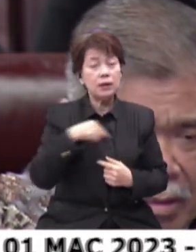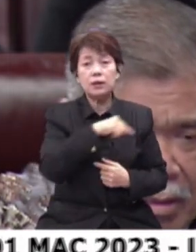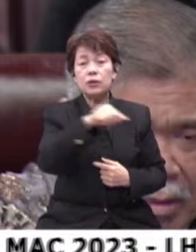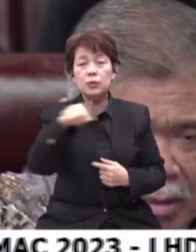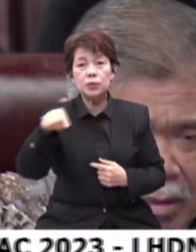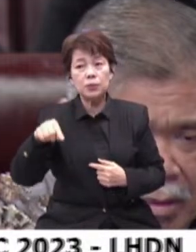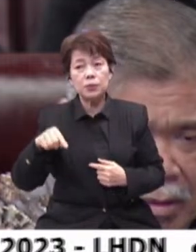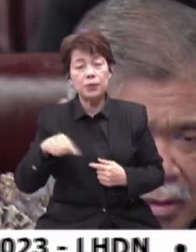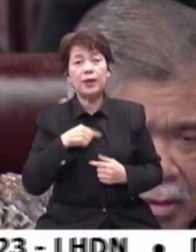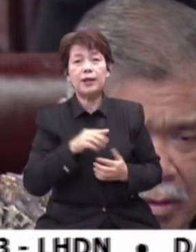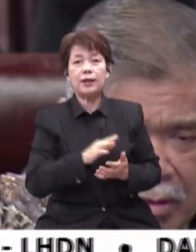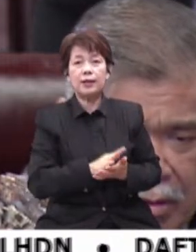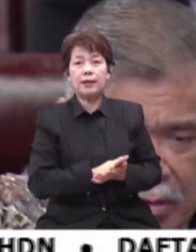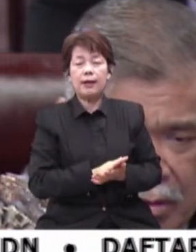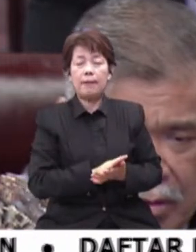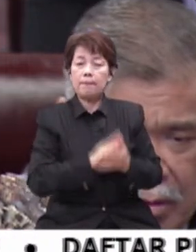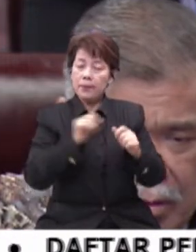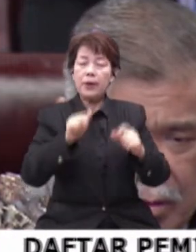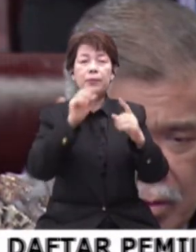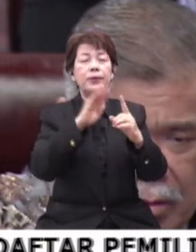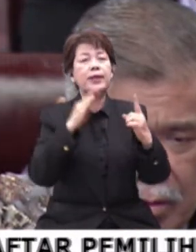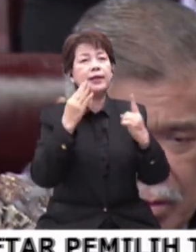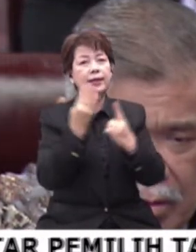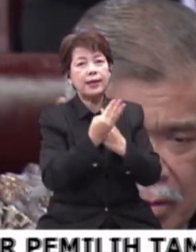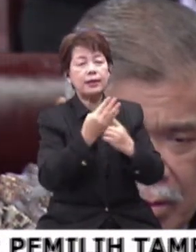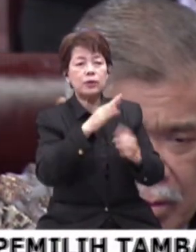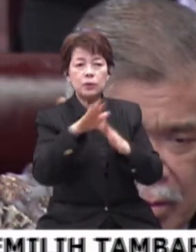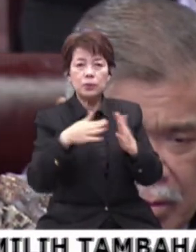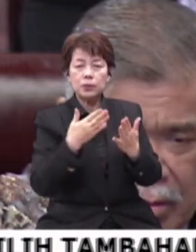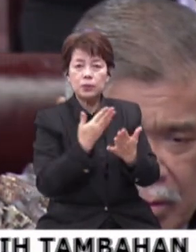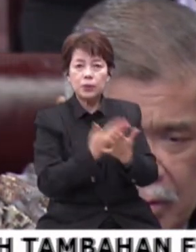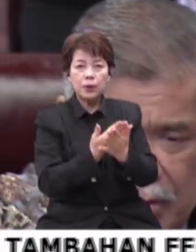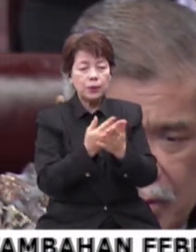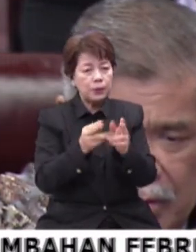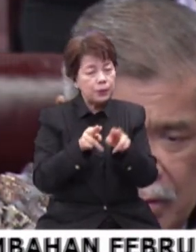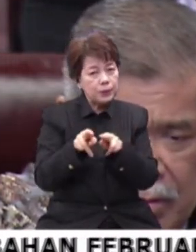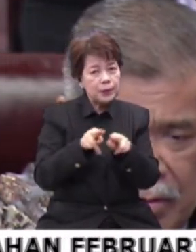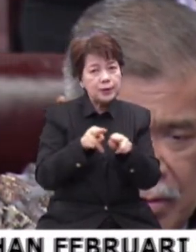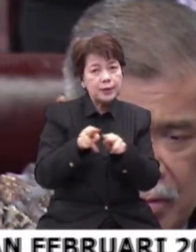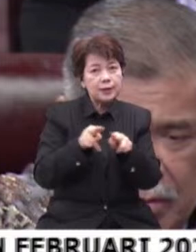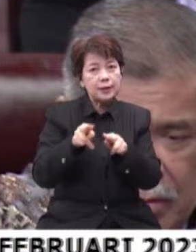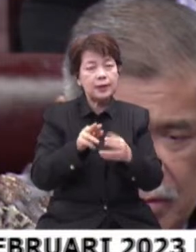sebenarnya membudayakan juga sistem ataupun Kementerian